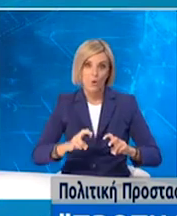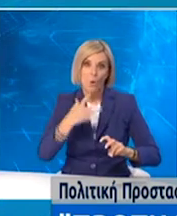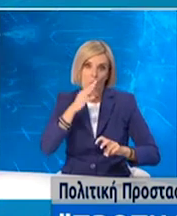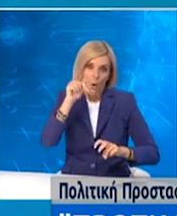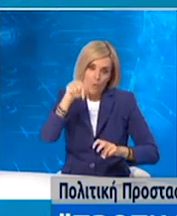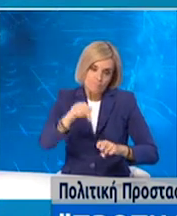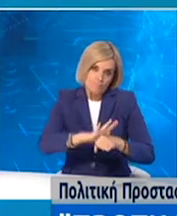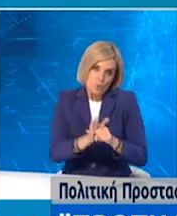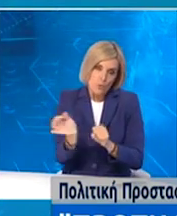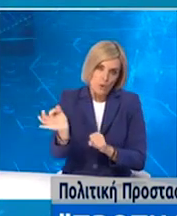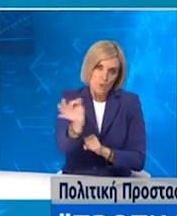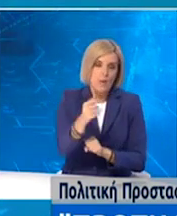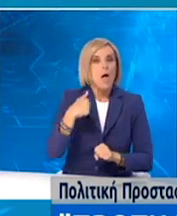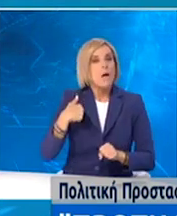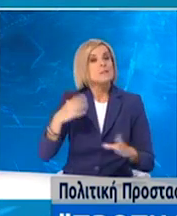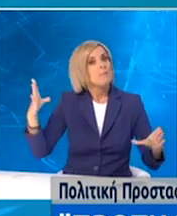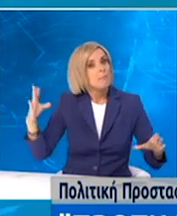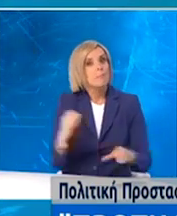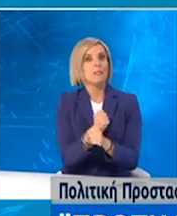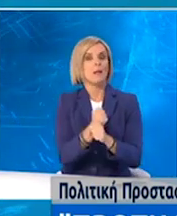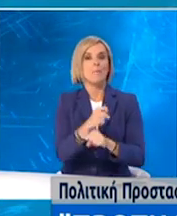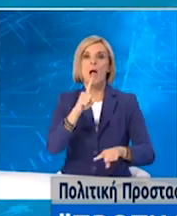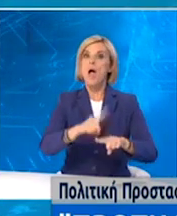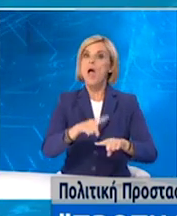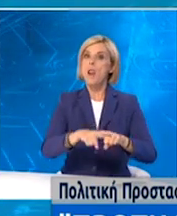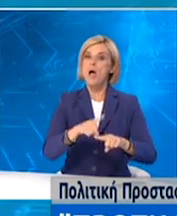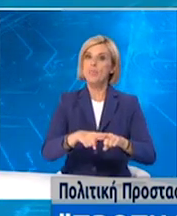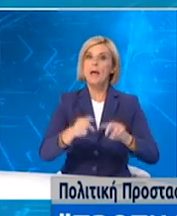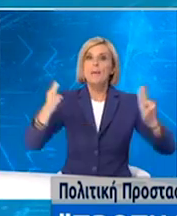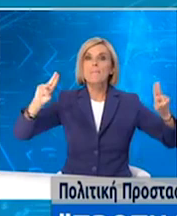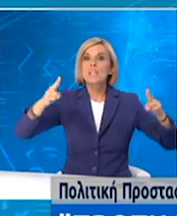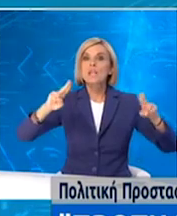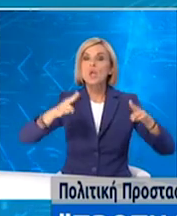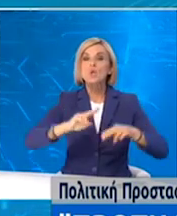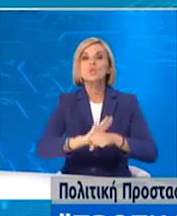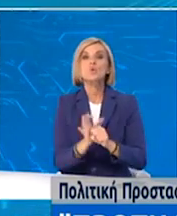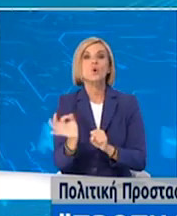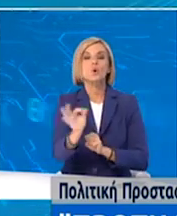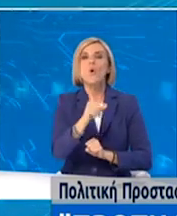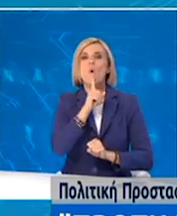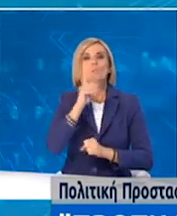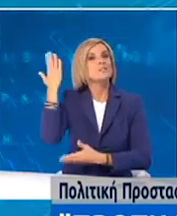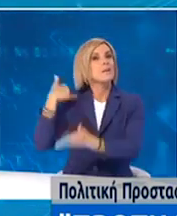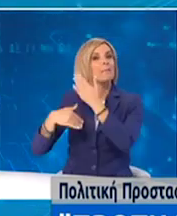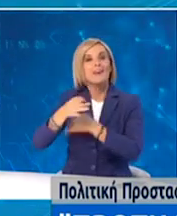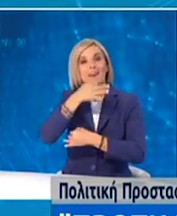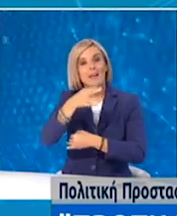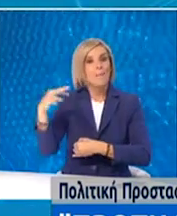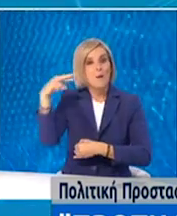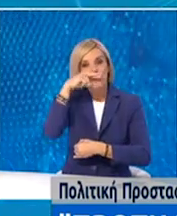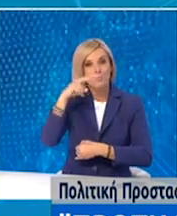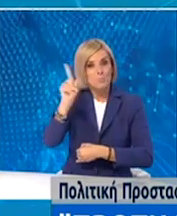τουριστικές αγορές, επειδή πετύχαμε στην αντιμετώπιση της πανδημίας στην πρώτη της φάση. Και όπως είπε ο Πρωθυπουργός Κυριάκος Μητσοτάκης, αυτό